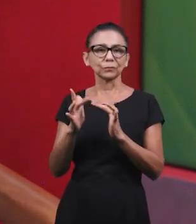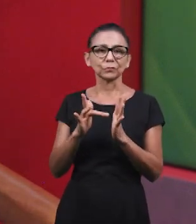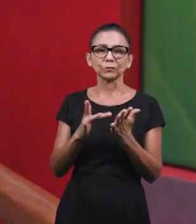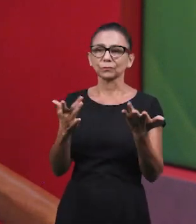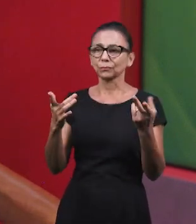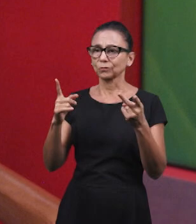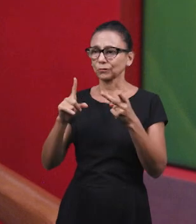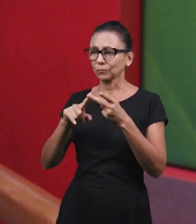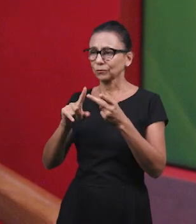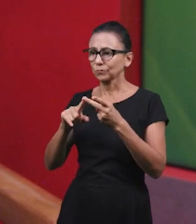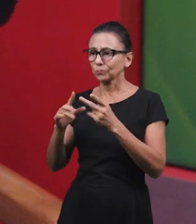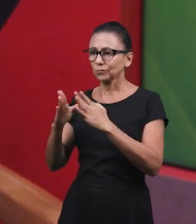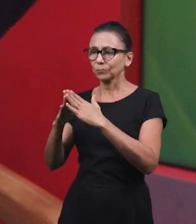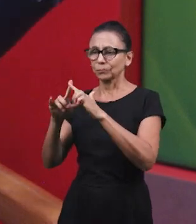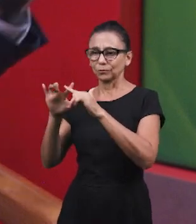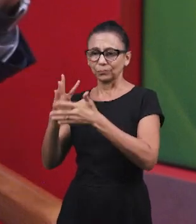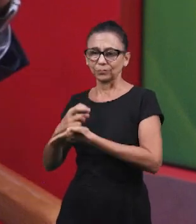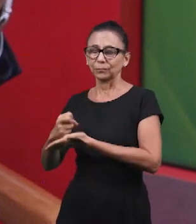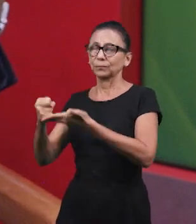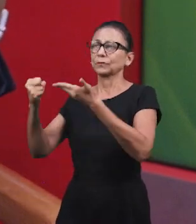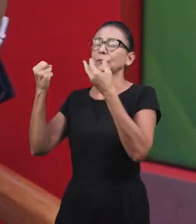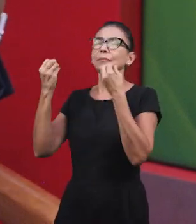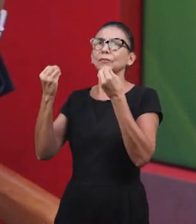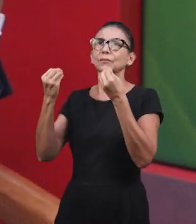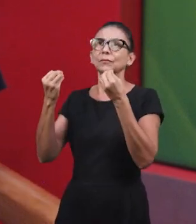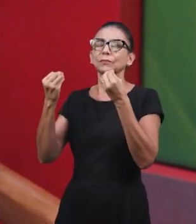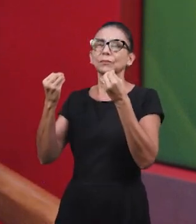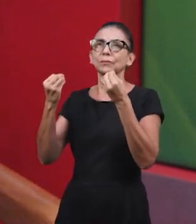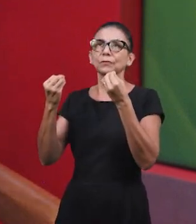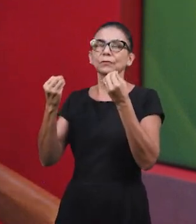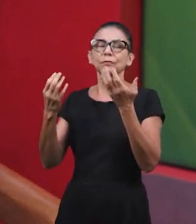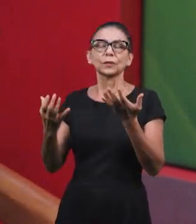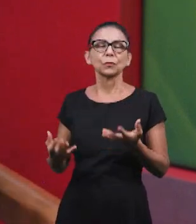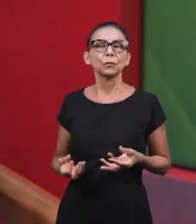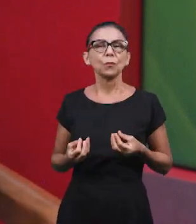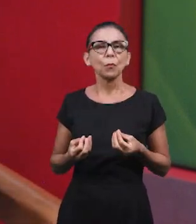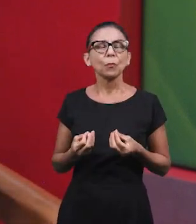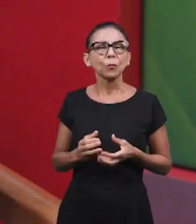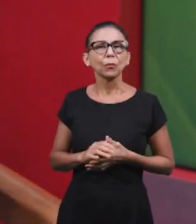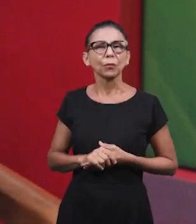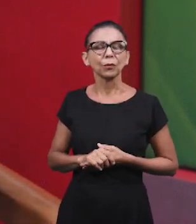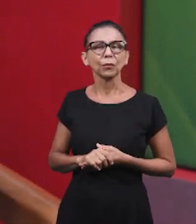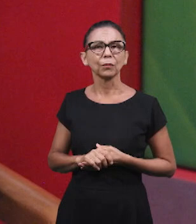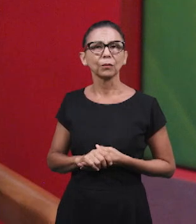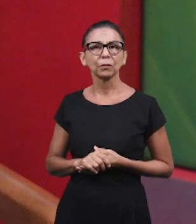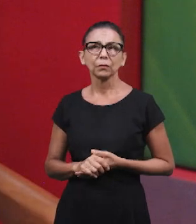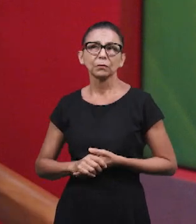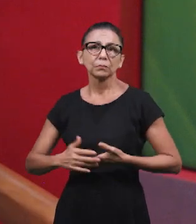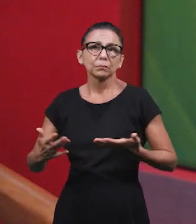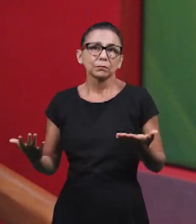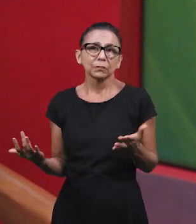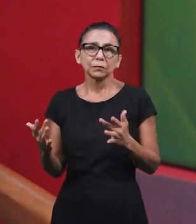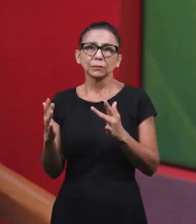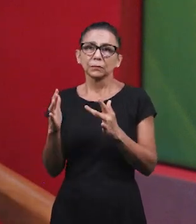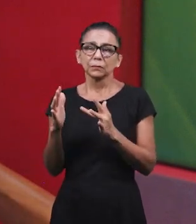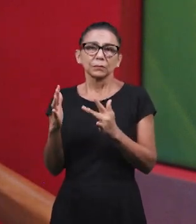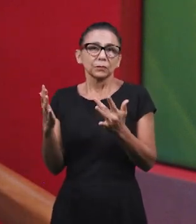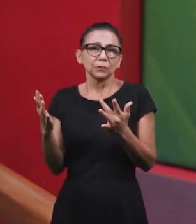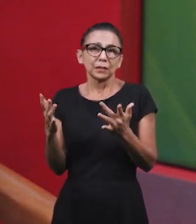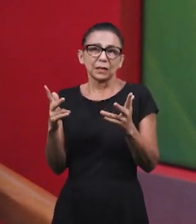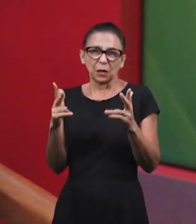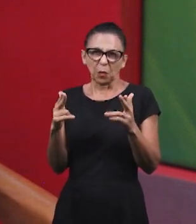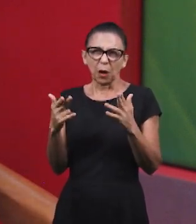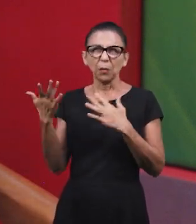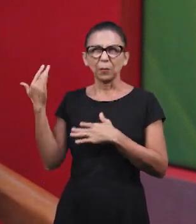mais la venue de Jésus au moment de l'enlèvement de l'Église, ça ne sera pas comme la première fois qu'il est venu, comme un homme dans un corps.